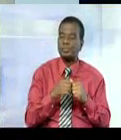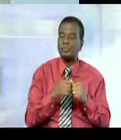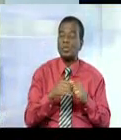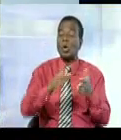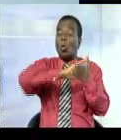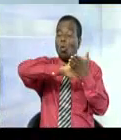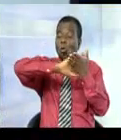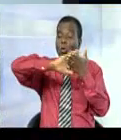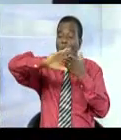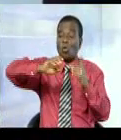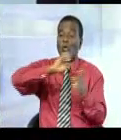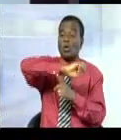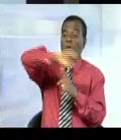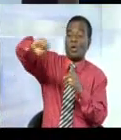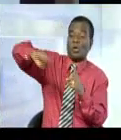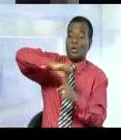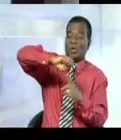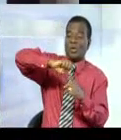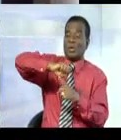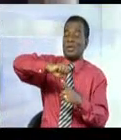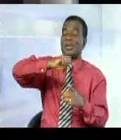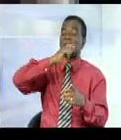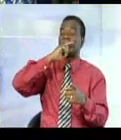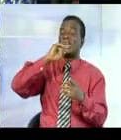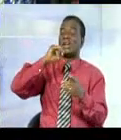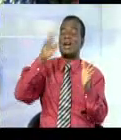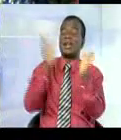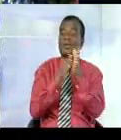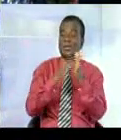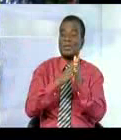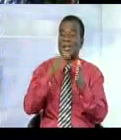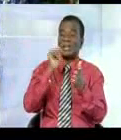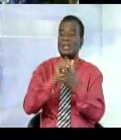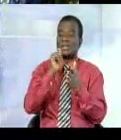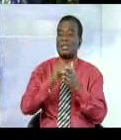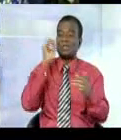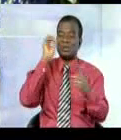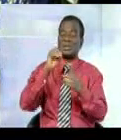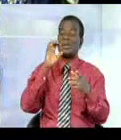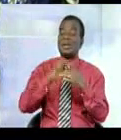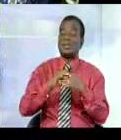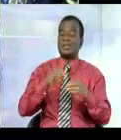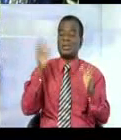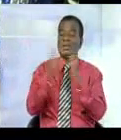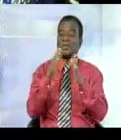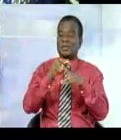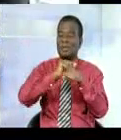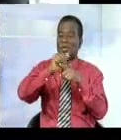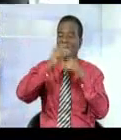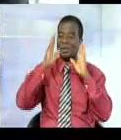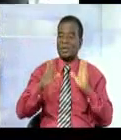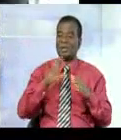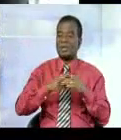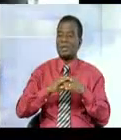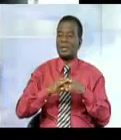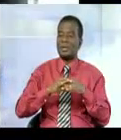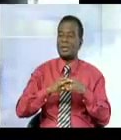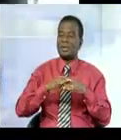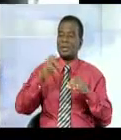Assainir l'environnement en milieu scolaire, tel est l'objectif de cet atelier de sensibilisation des formateurs et encadreurs des